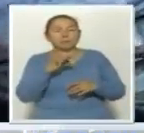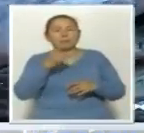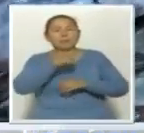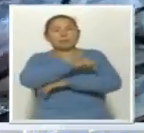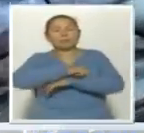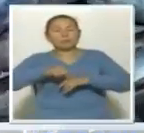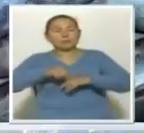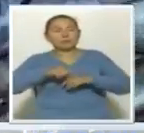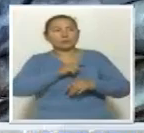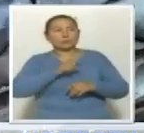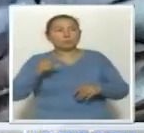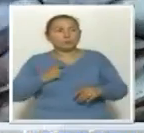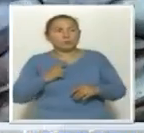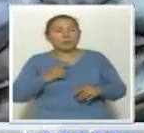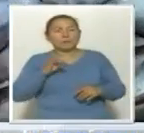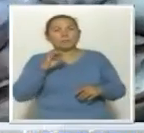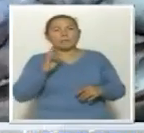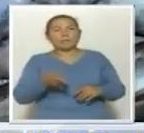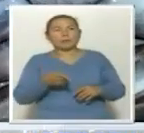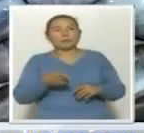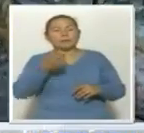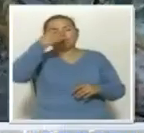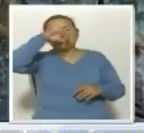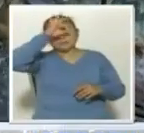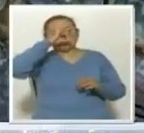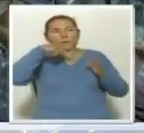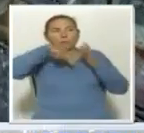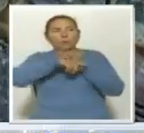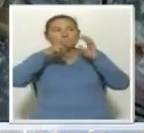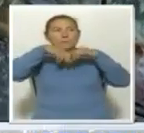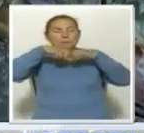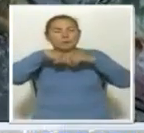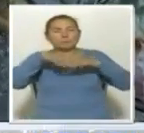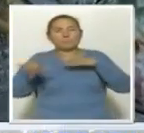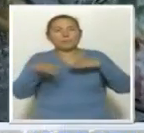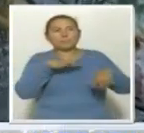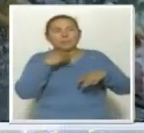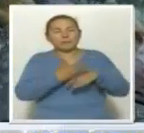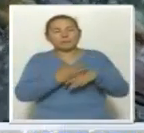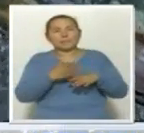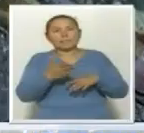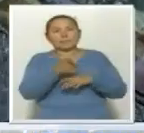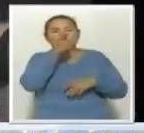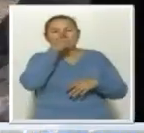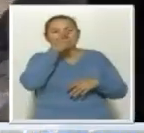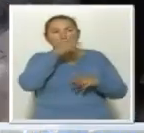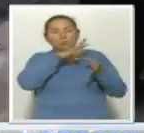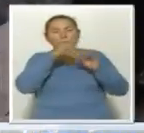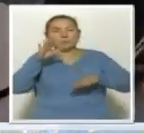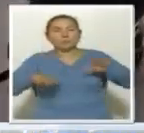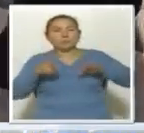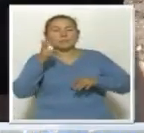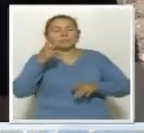службы Комитета национальной безопасности РК и полицейскими района в ходе совместных оперативных мероприятий. Рыба осетровых пород общим